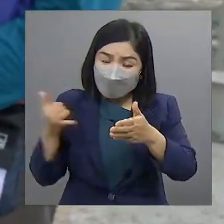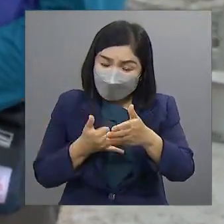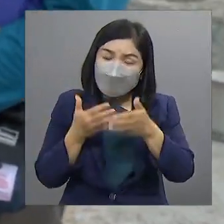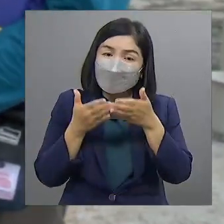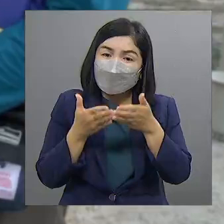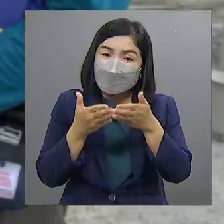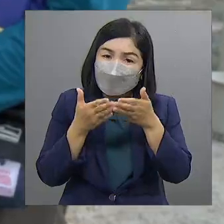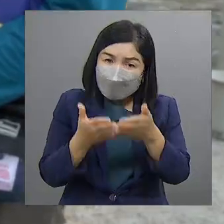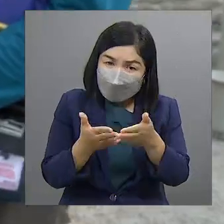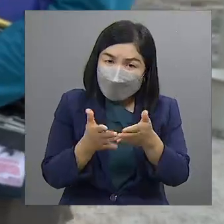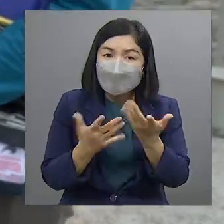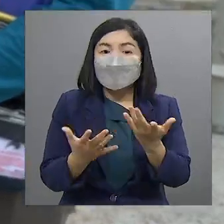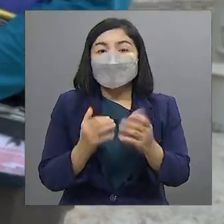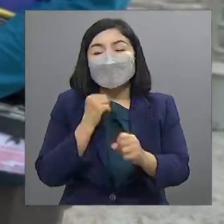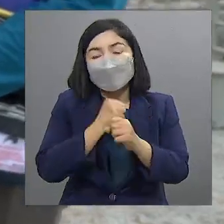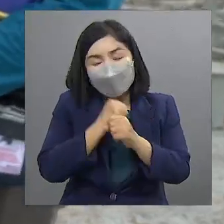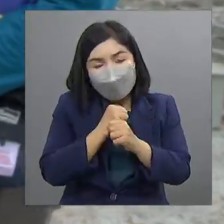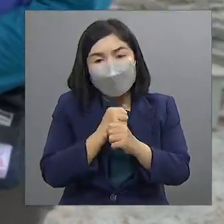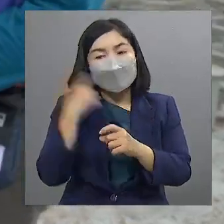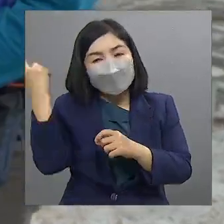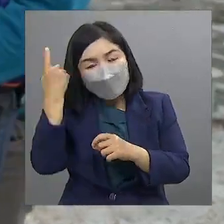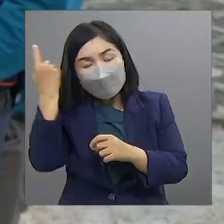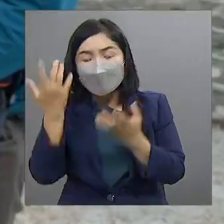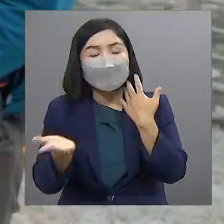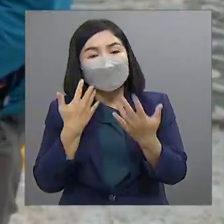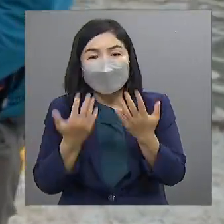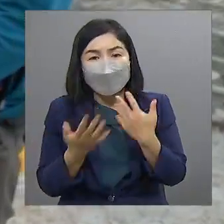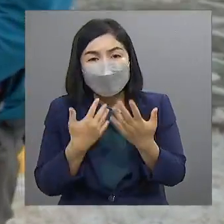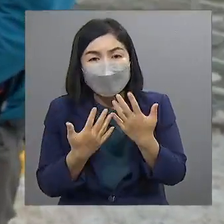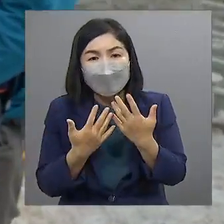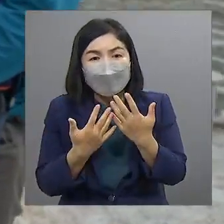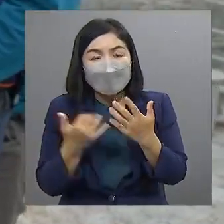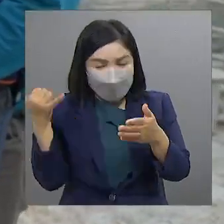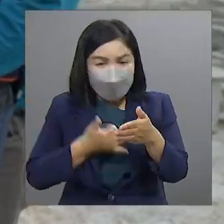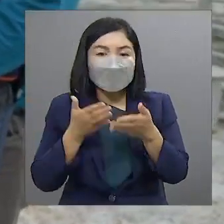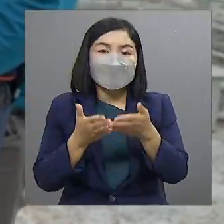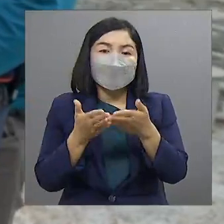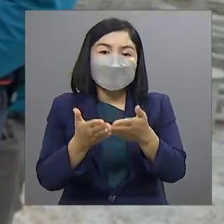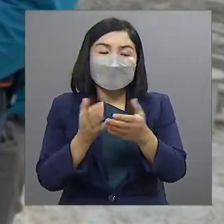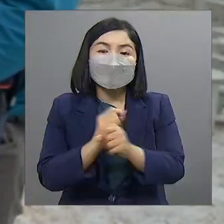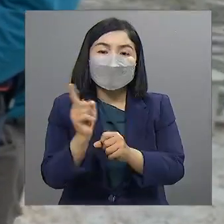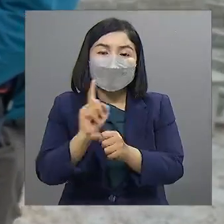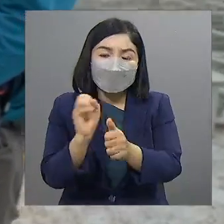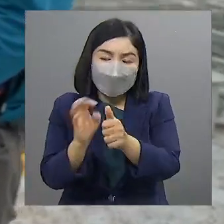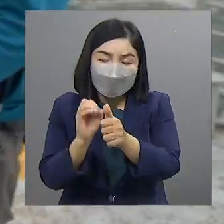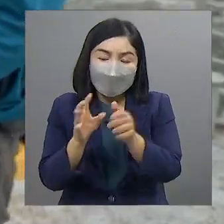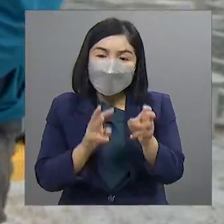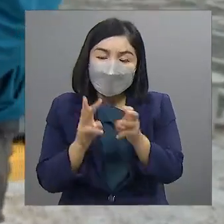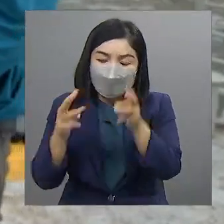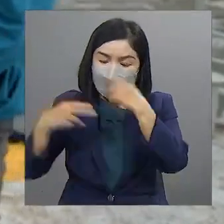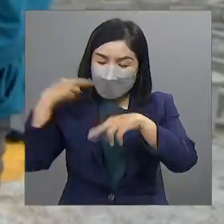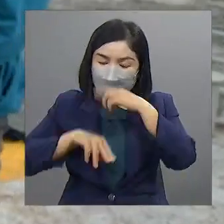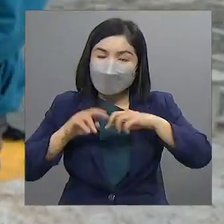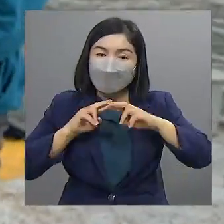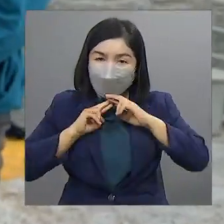การเดินทางไปทำงานการท่องเที่ยวหรืออะไรก็แล้วแต่ที่เราหลีกเลี่ยงไม่ได้ต้องโดยสารทางเรือเนี่ยค่ะเราจะมีวิธีดูแลตัวเองอย่างไรให้ปลอดภัยจ